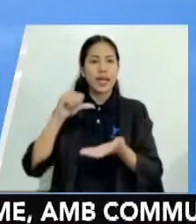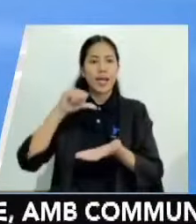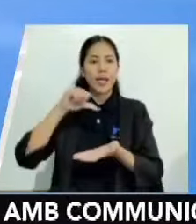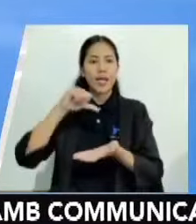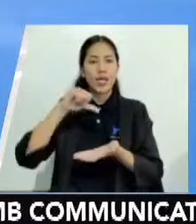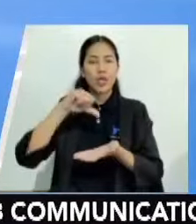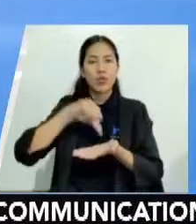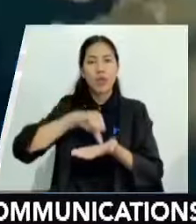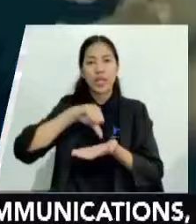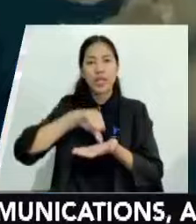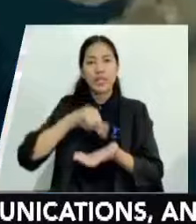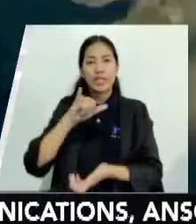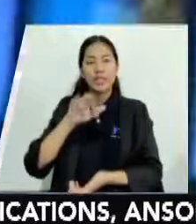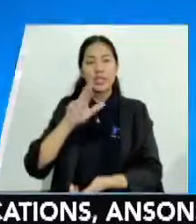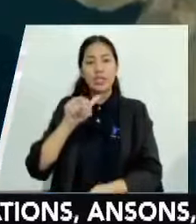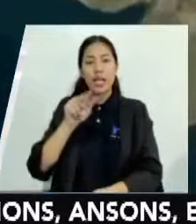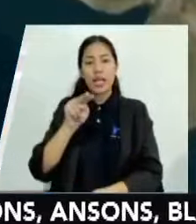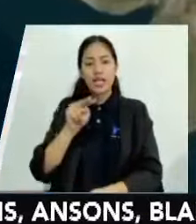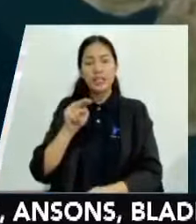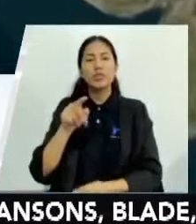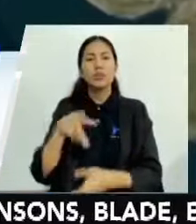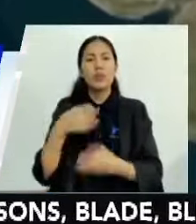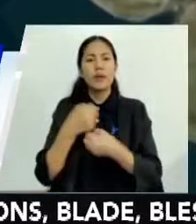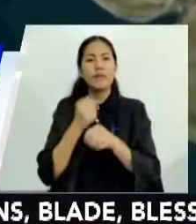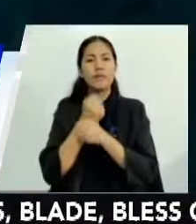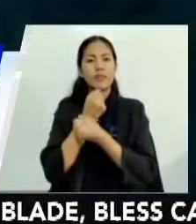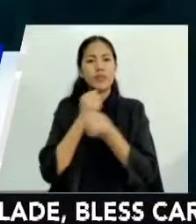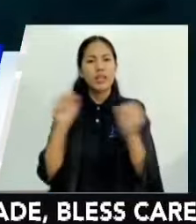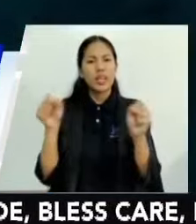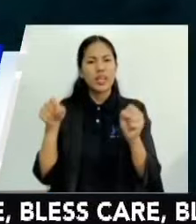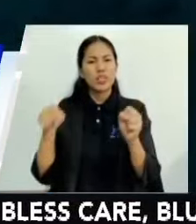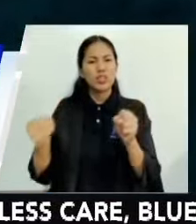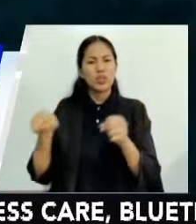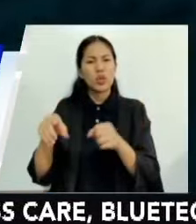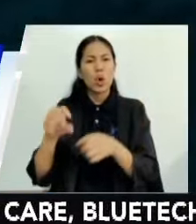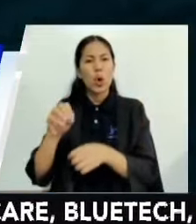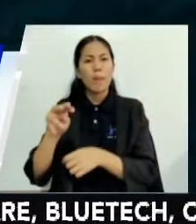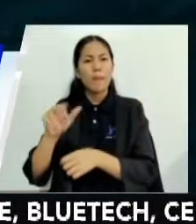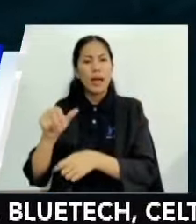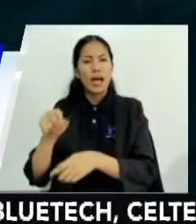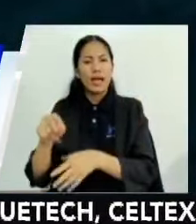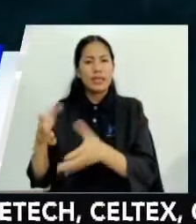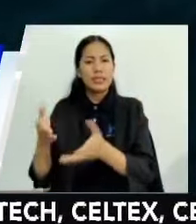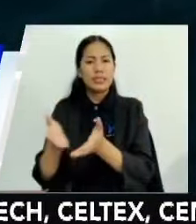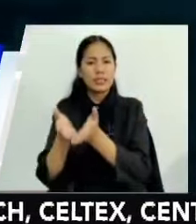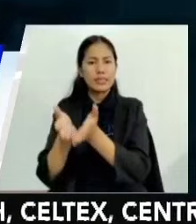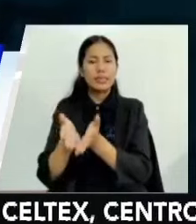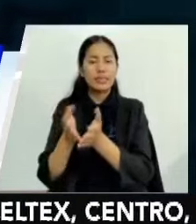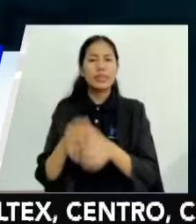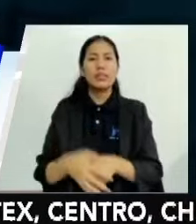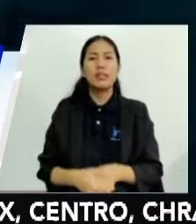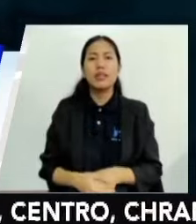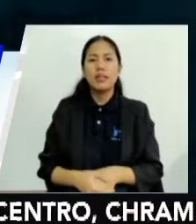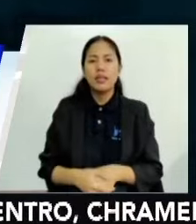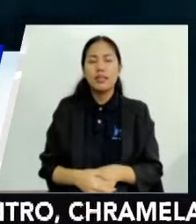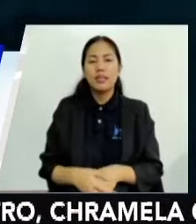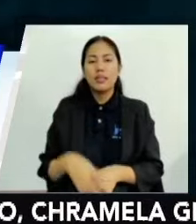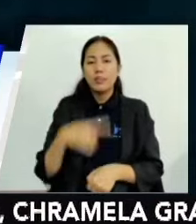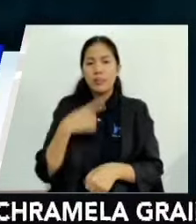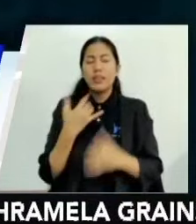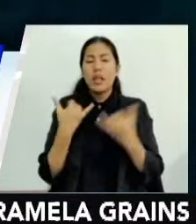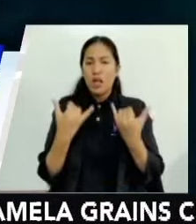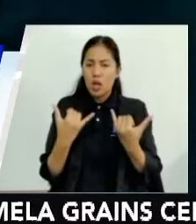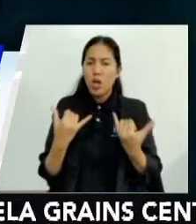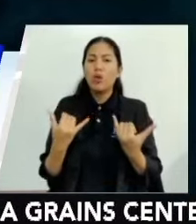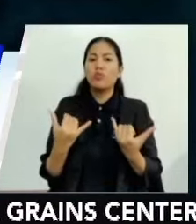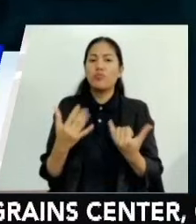Oman. Sa pahayag ng Empire Navigation na may-ari ng St. Nicholas Tanker, maayos ang kalagayan ng mga tripulante at nakakausap din